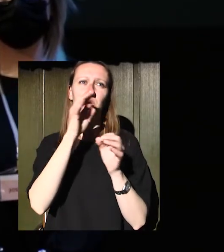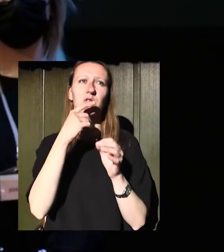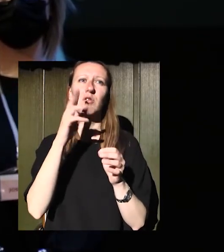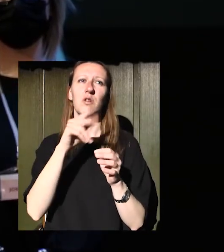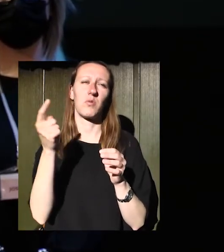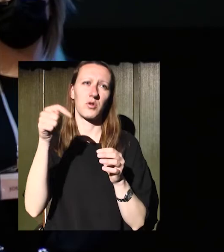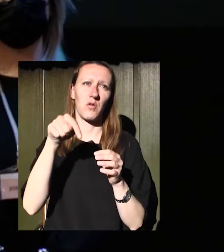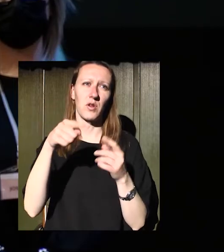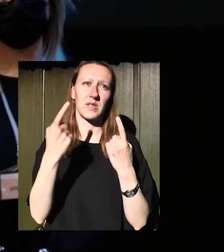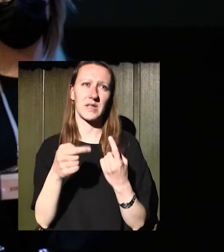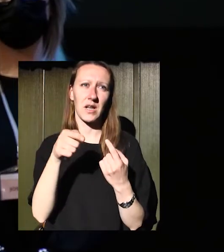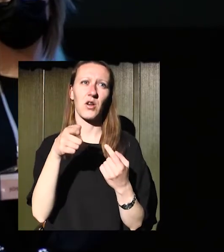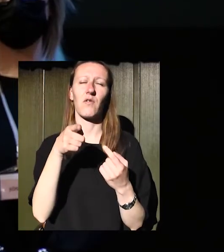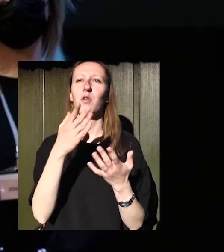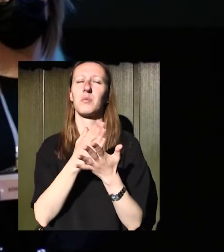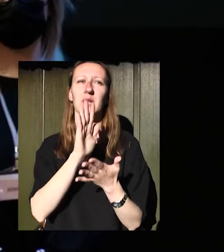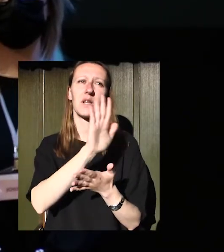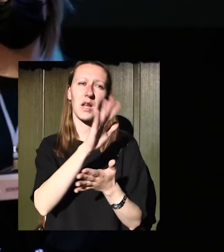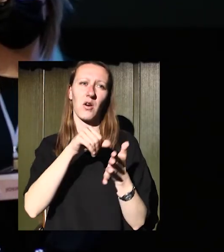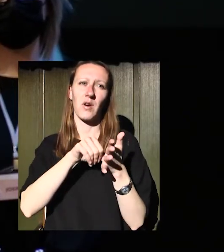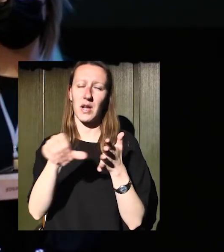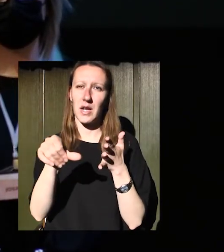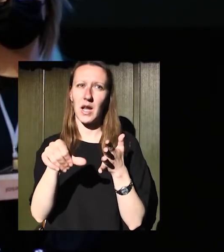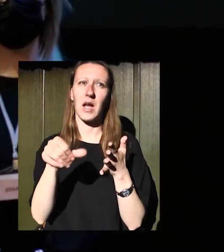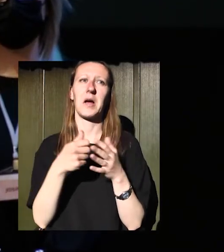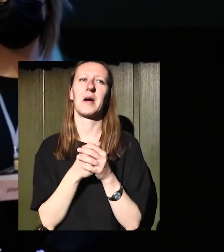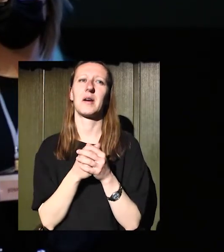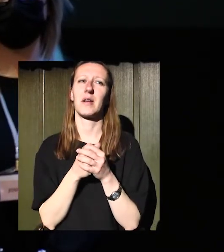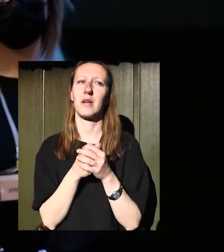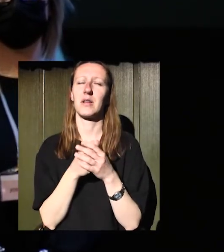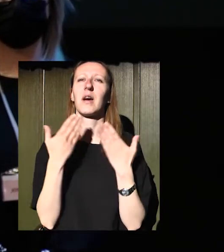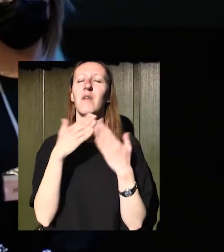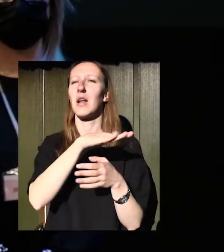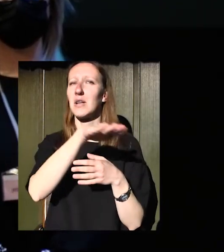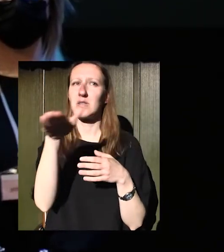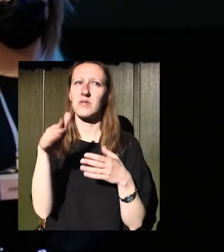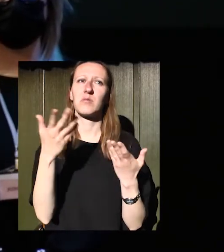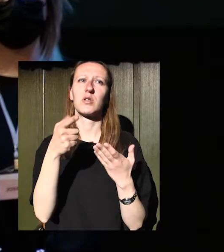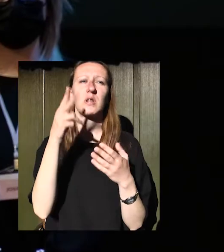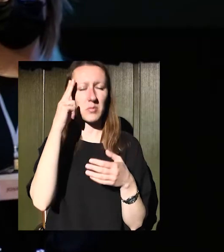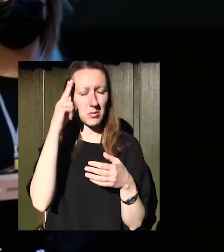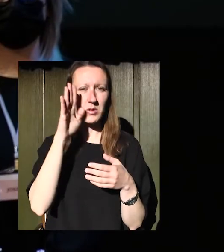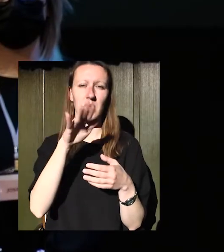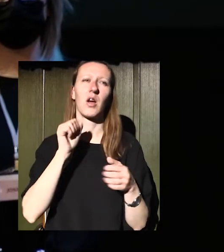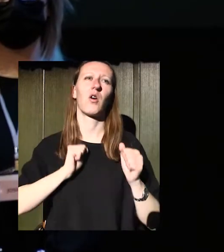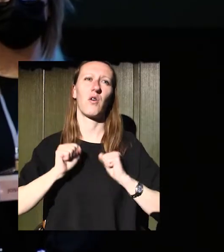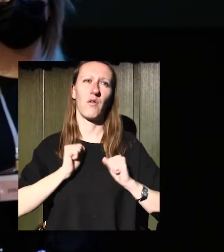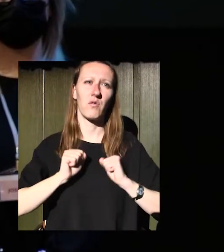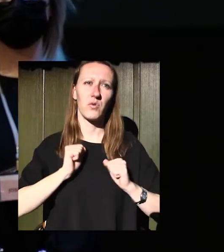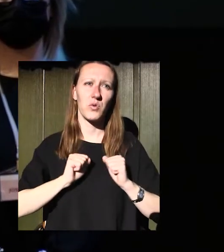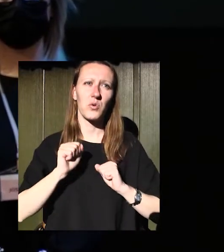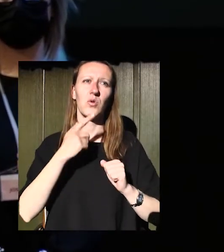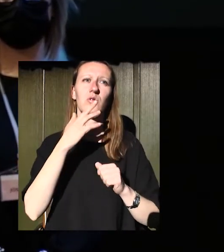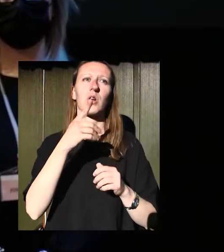na pripremama je i žao mu je što ne može stajati ovdje jer ovo je u biti njegova nagrada. Hvala svima što ste prepoznali njegov